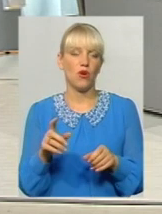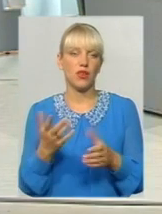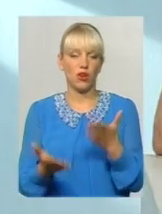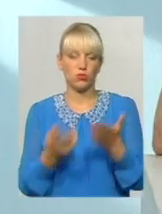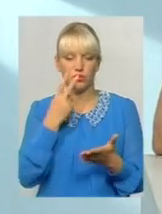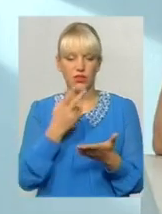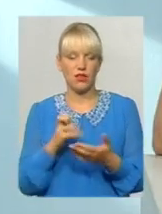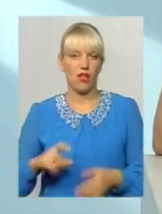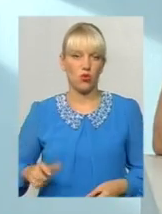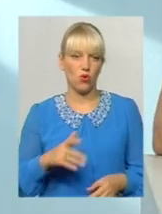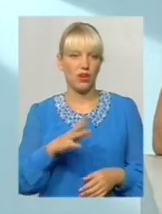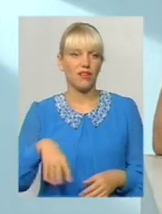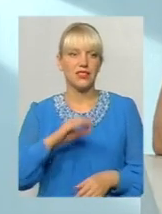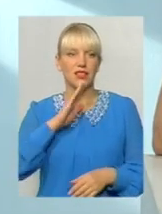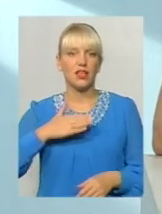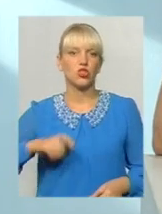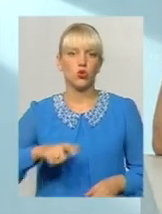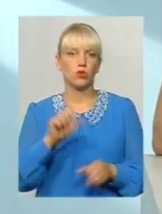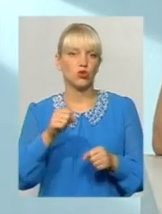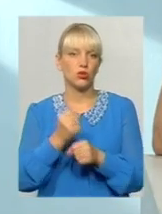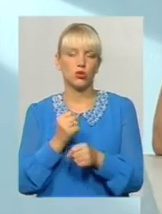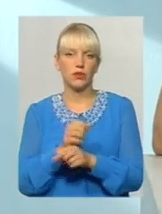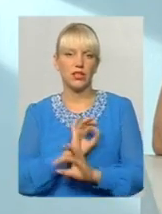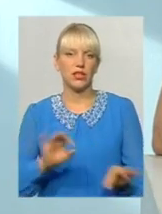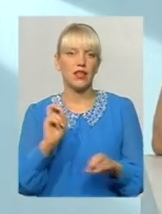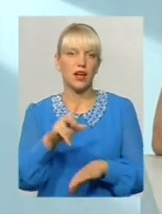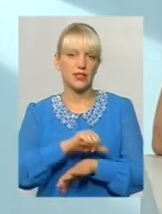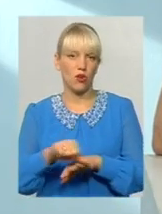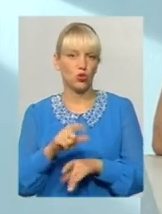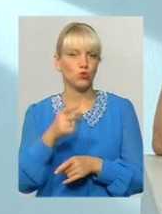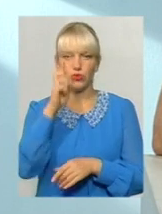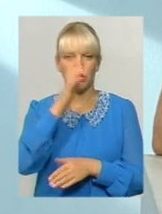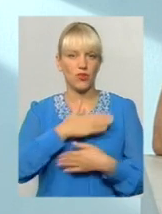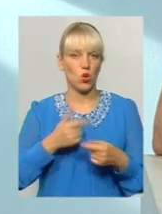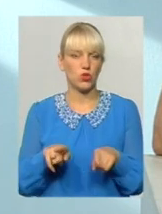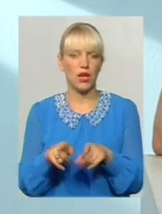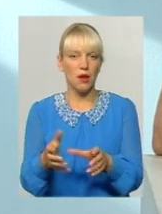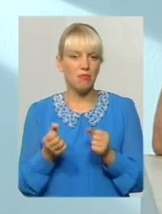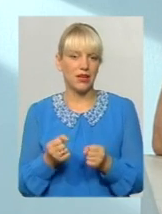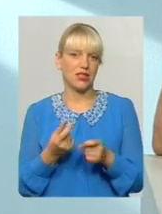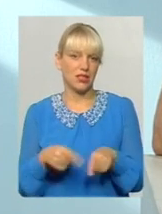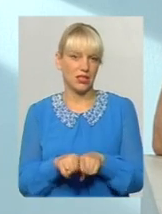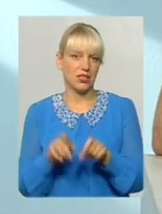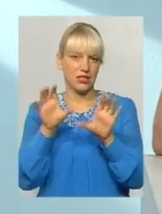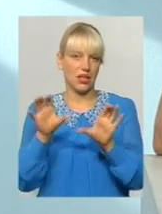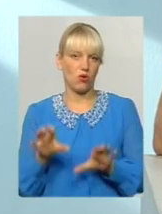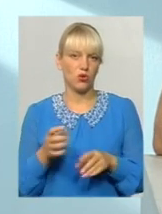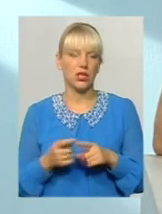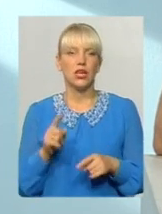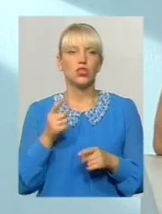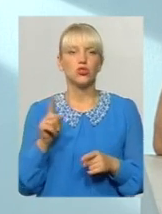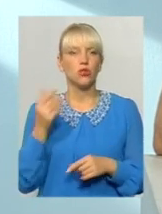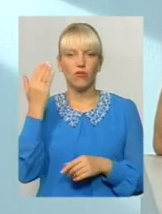дороги, ми могли б всі дороги наші зробити ідеальними, такими як за кордоном. Да? Чомусь держава не хоче йти на такий крок, не хоче прийняти ніяких відповідних законів. Вони